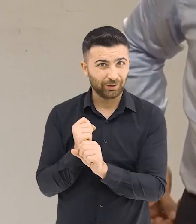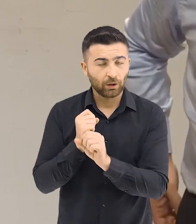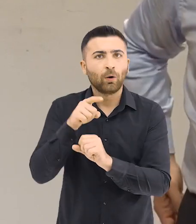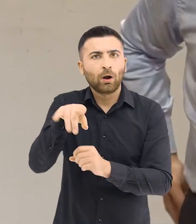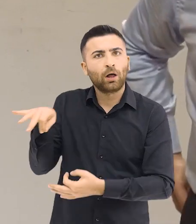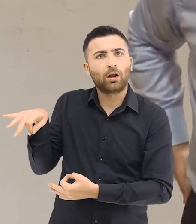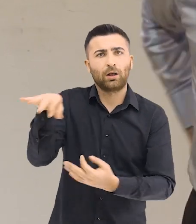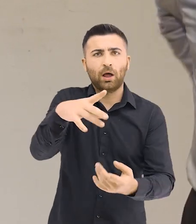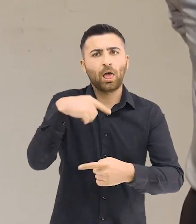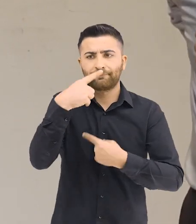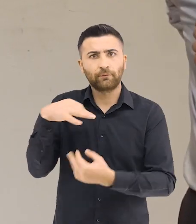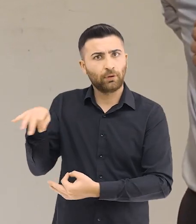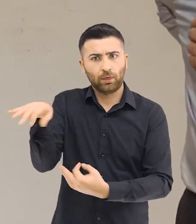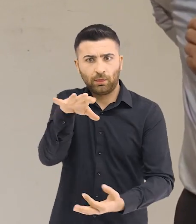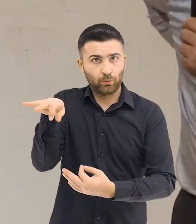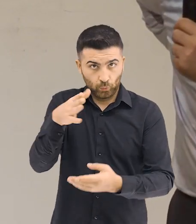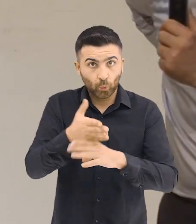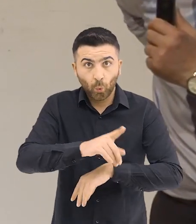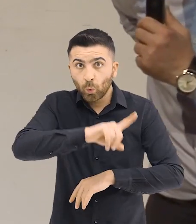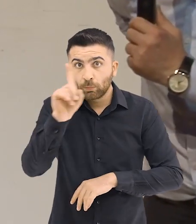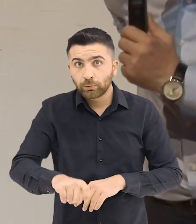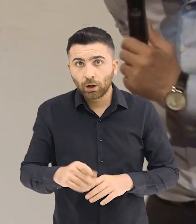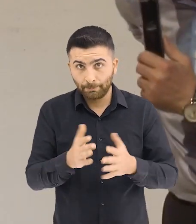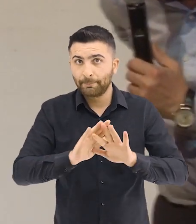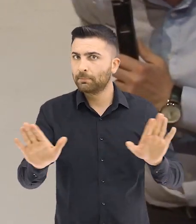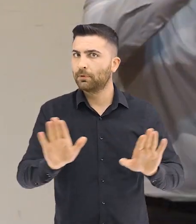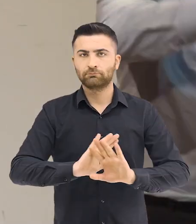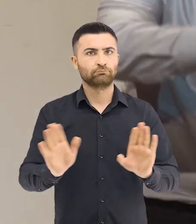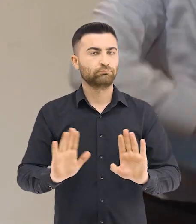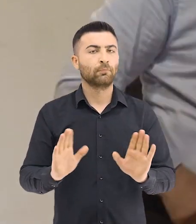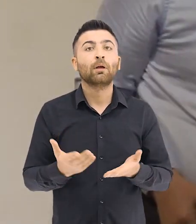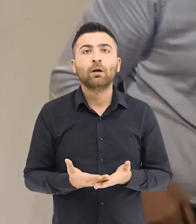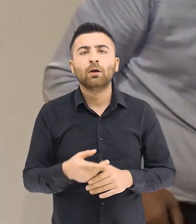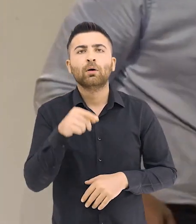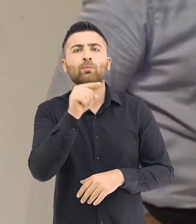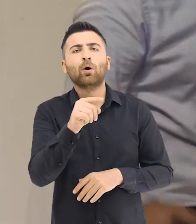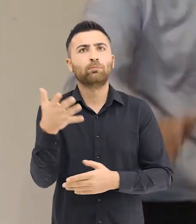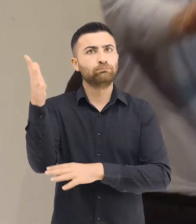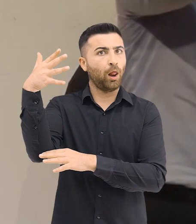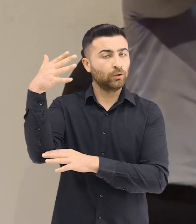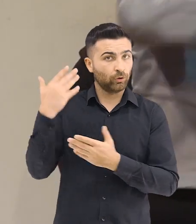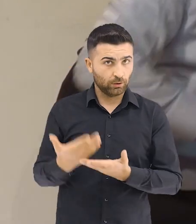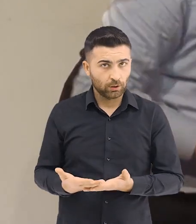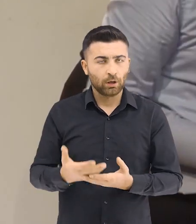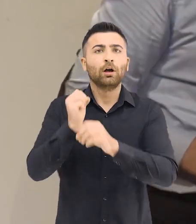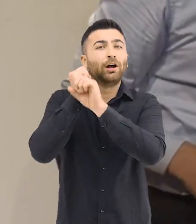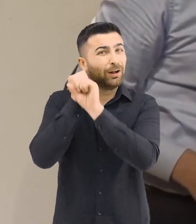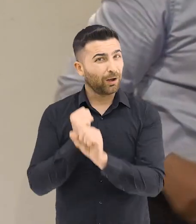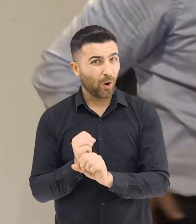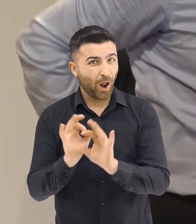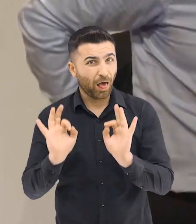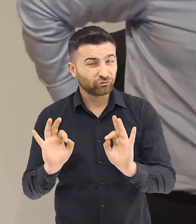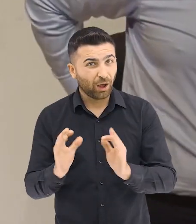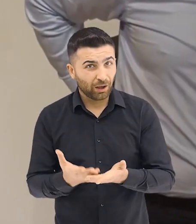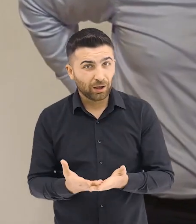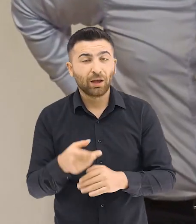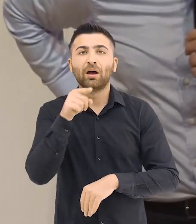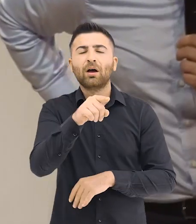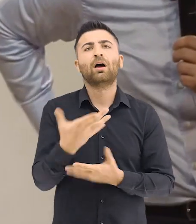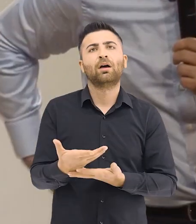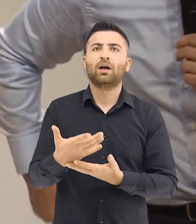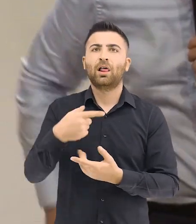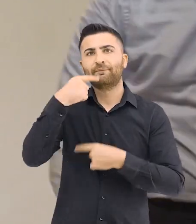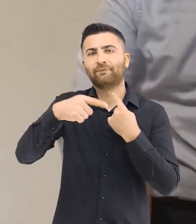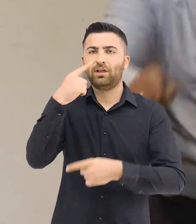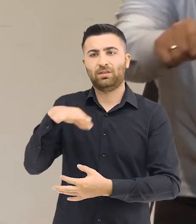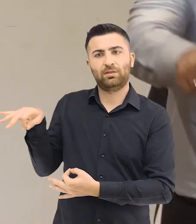sırtında taşıyacaksın, onun sözcülüğünü yapacaksın, doğru mu? Bitmedi. Büyükelçilerin, evet, sırtında